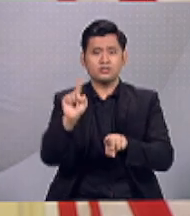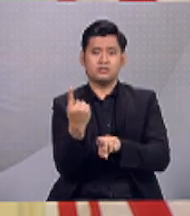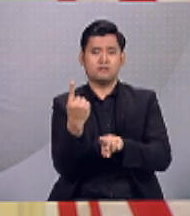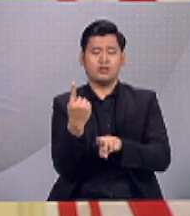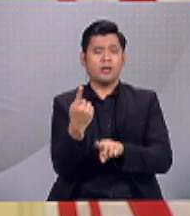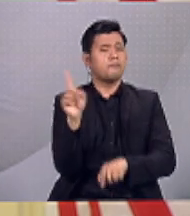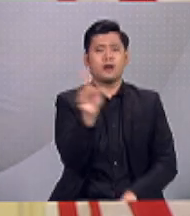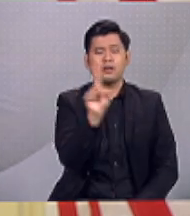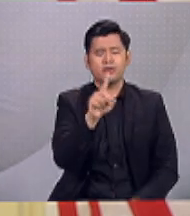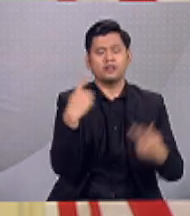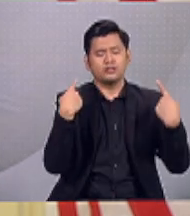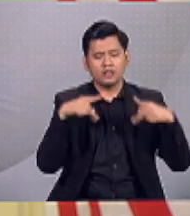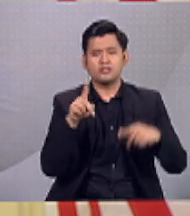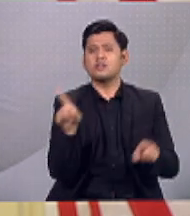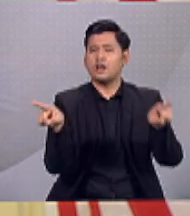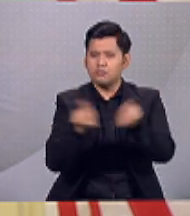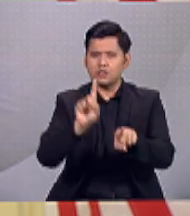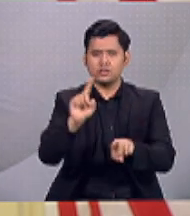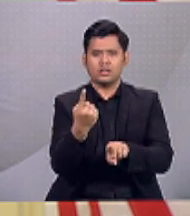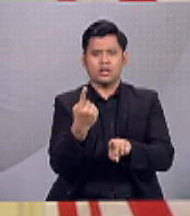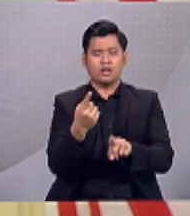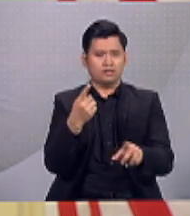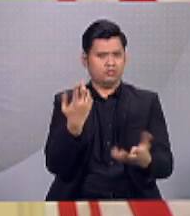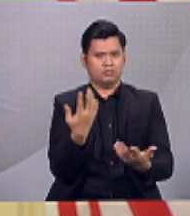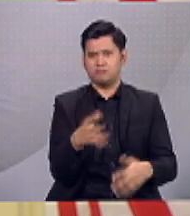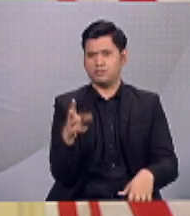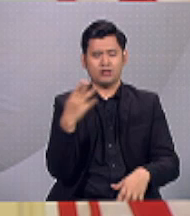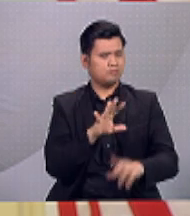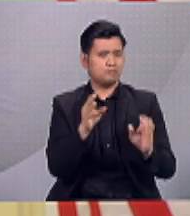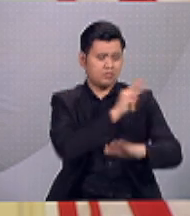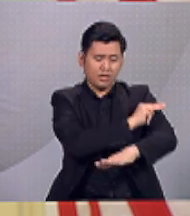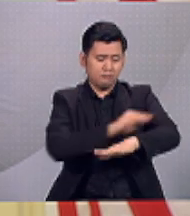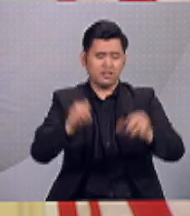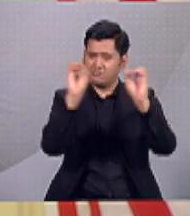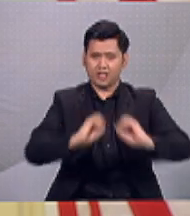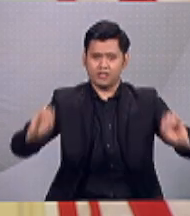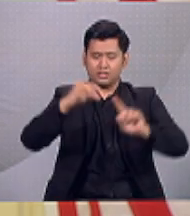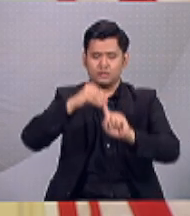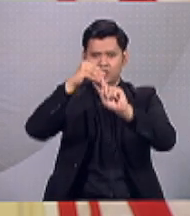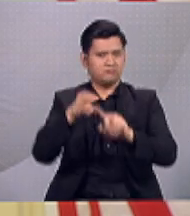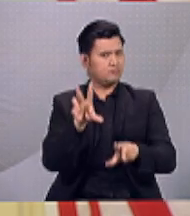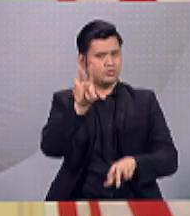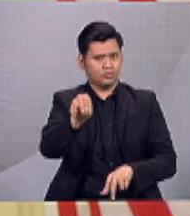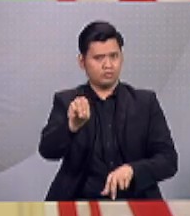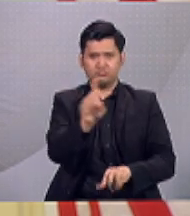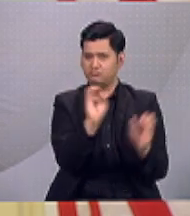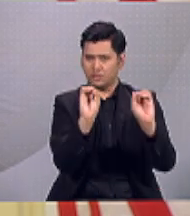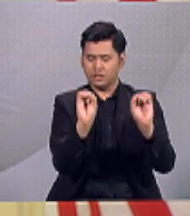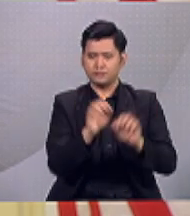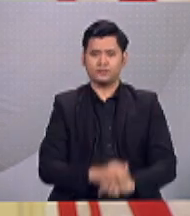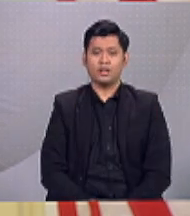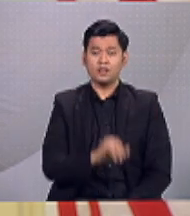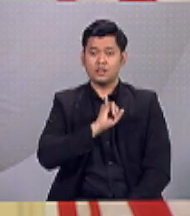lebih, oleh kerana mereka popular maka mereka buka ikut suka hati mereka. Tak boleh. Dan saya harap